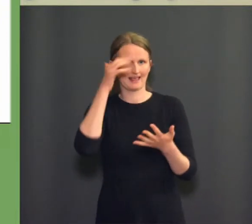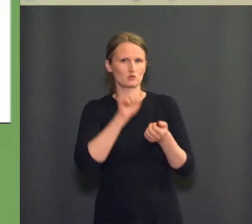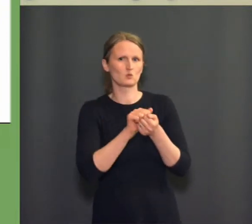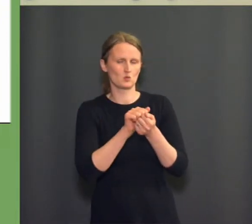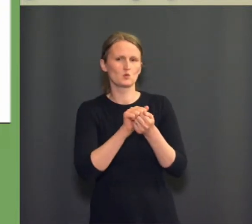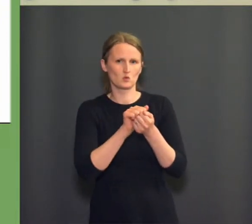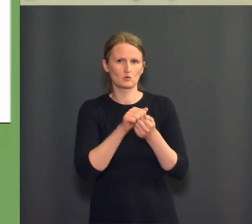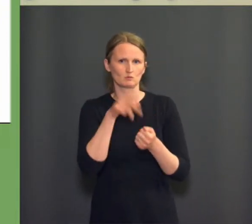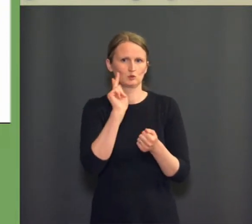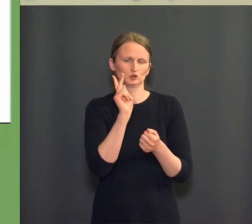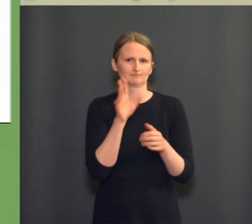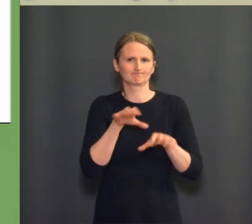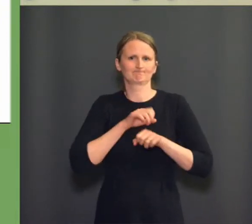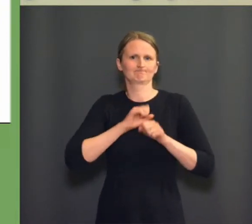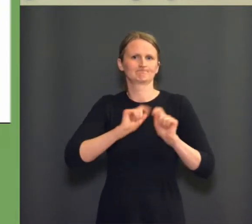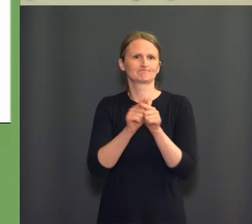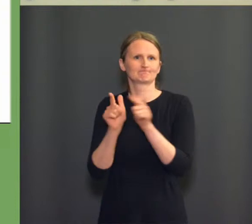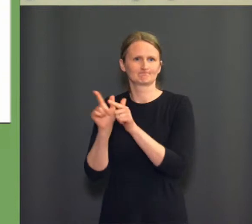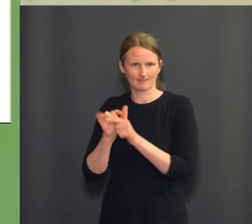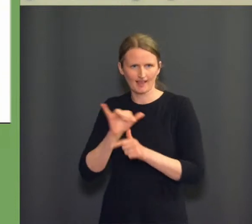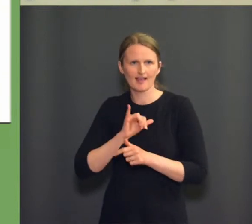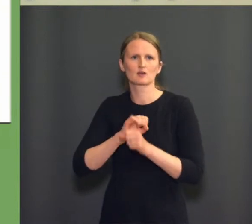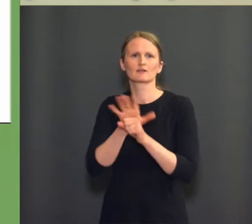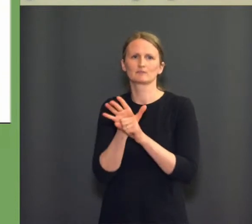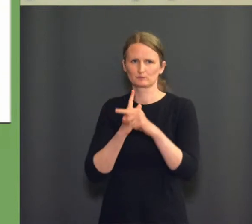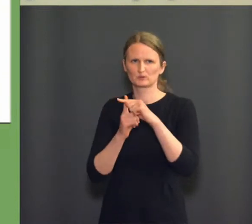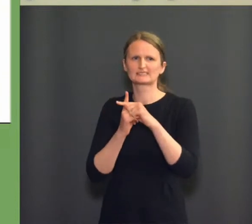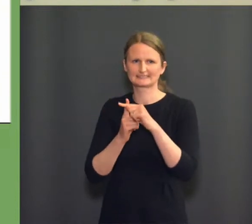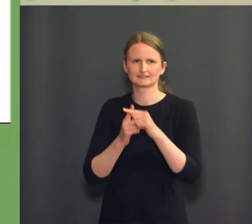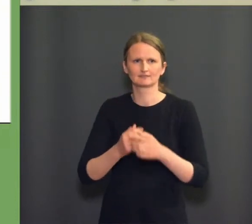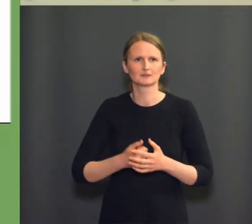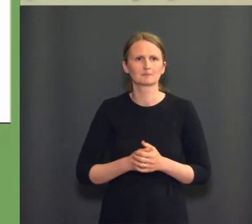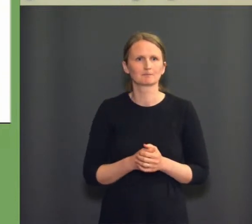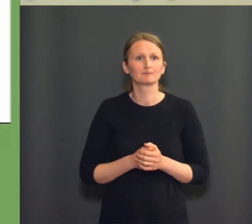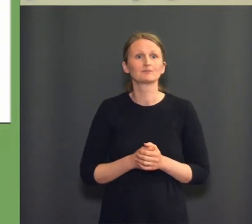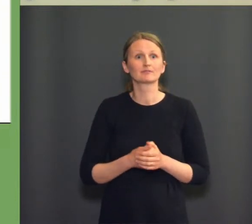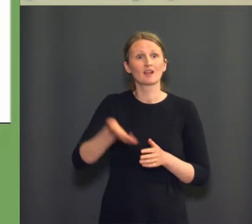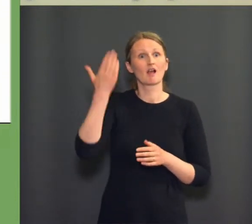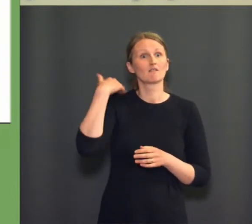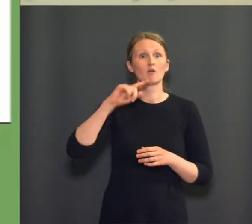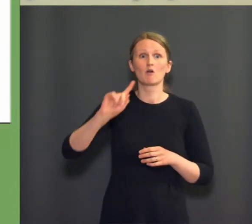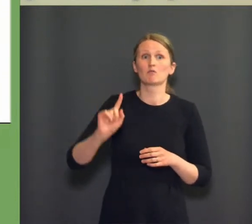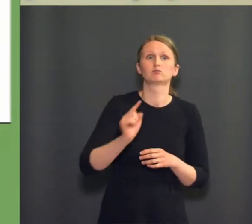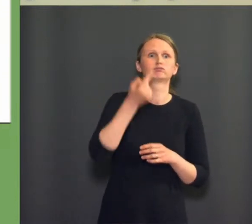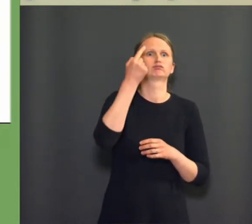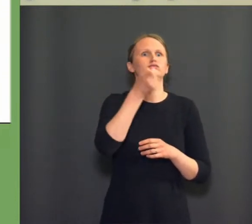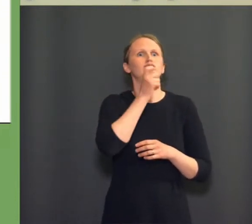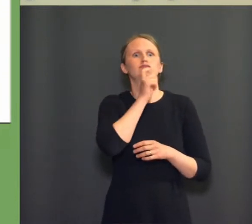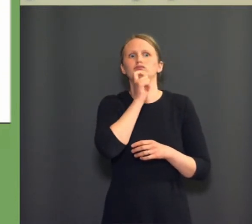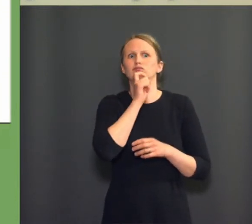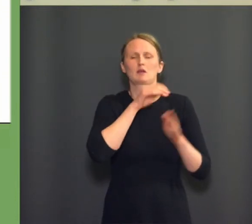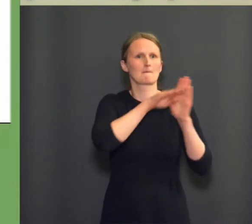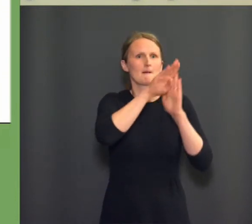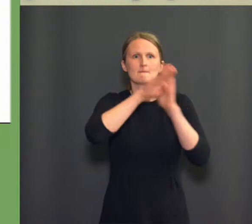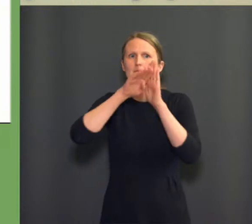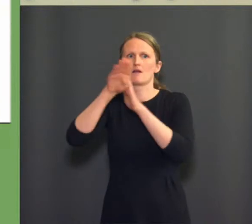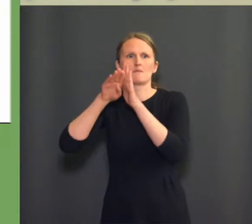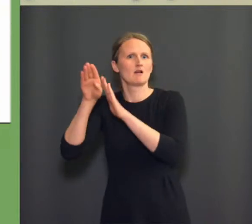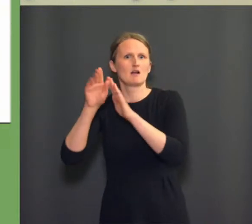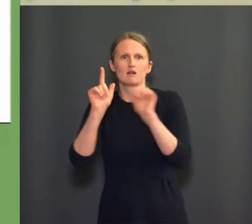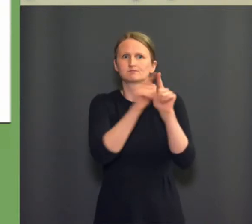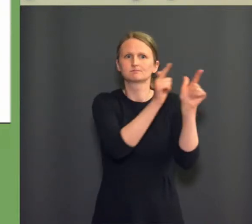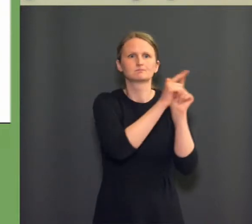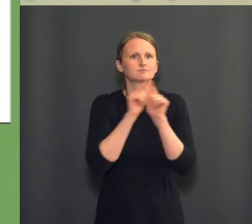longtemps eu le pompon, si on peut dire, du nombre de nouveaux cas positifs. C'est actuellement le Hainaut qui a repris ce